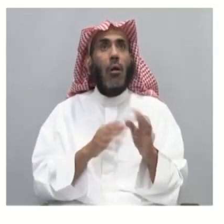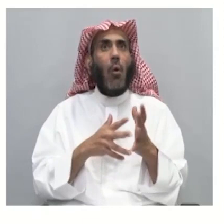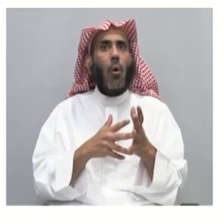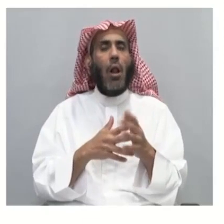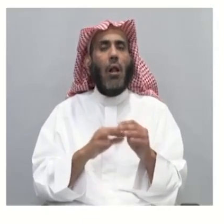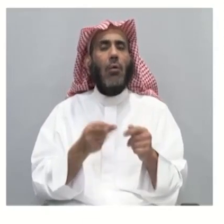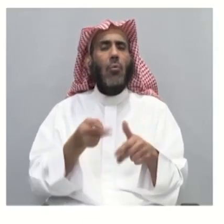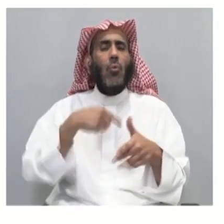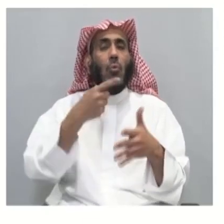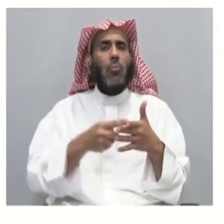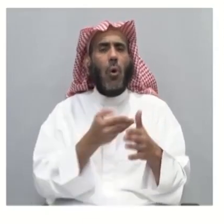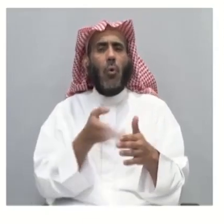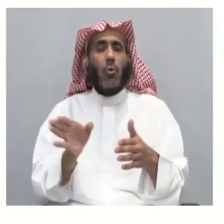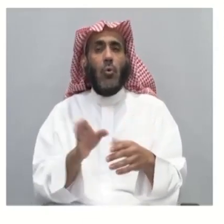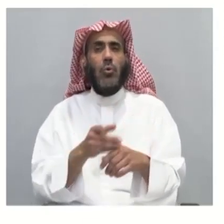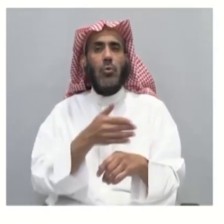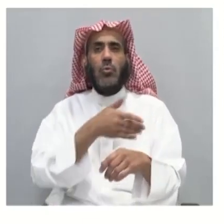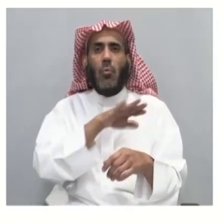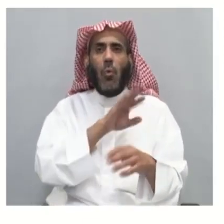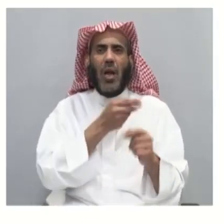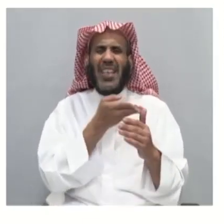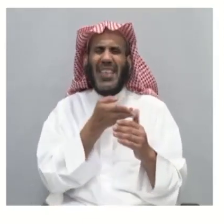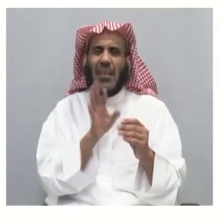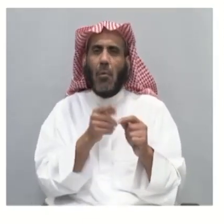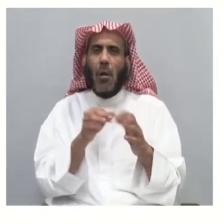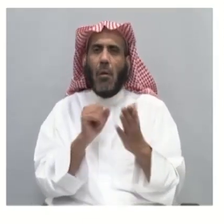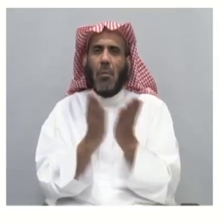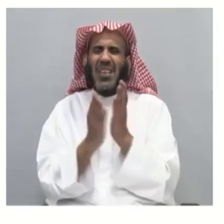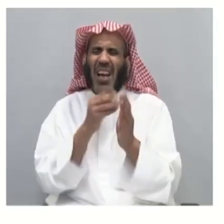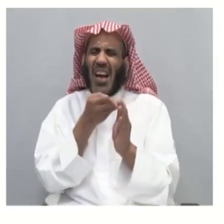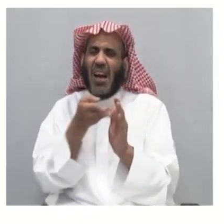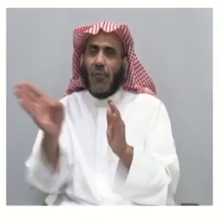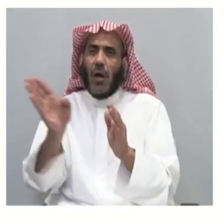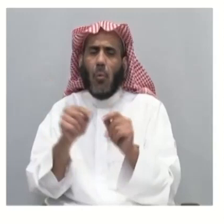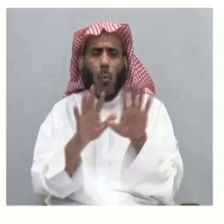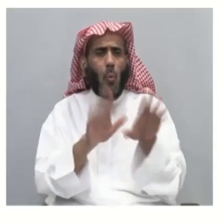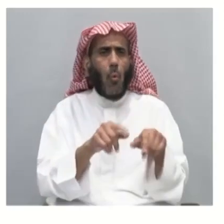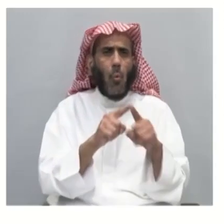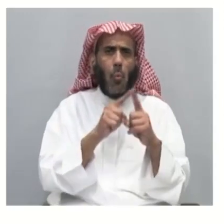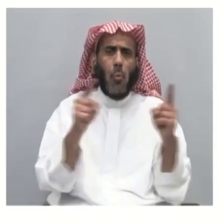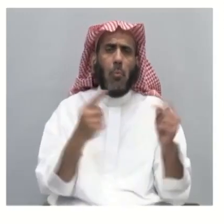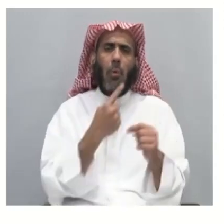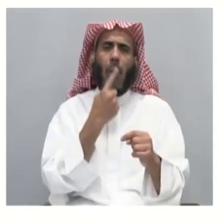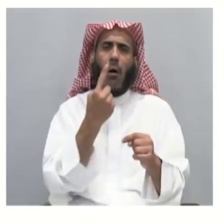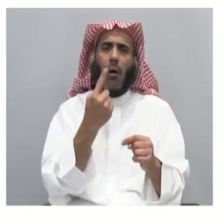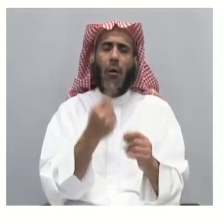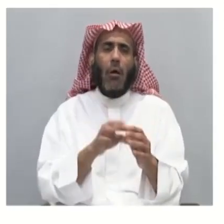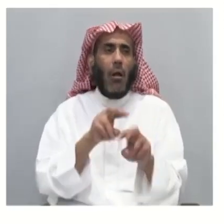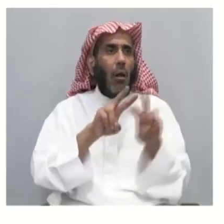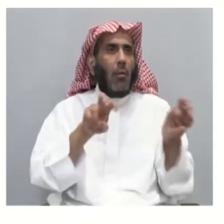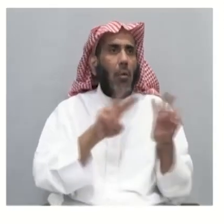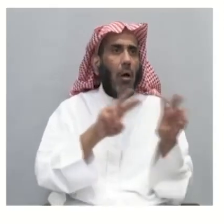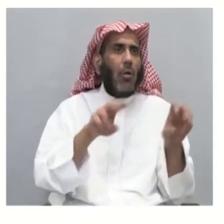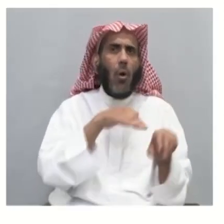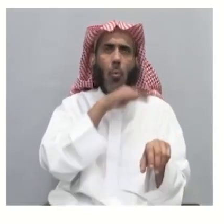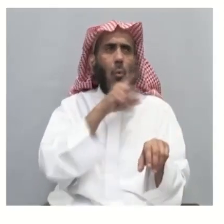خروج والدك من المدرسه خفيه وانت لا تعلم لم تتعود ان تمكث في مكان طويل بمفردك البحث عن